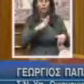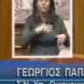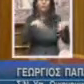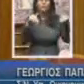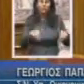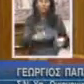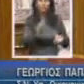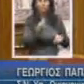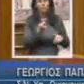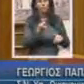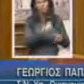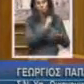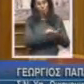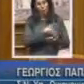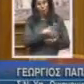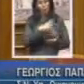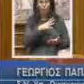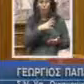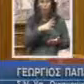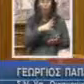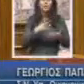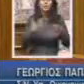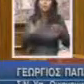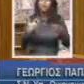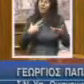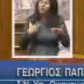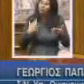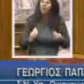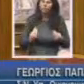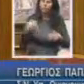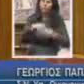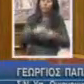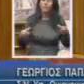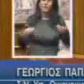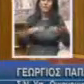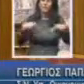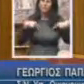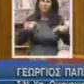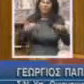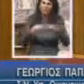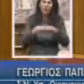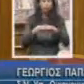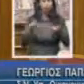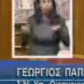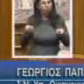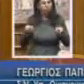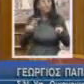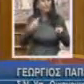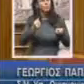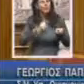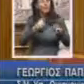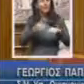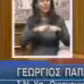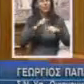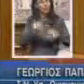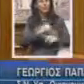και στον κόπο του. Μιας κυβέρνησης που δουλεύει συντονισμένα με σχέδιο, που πιστεύει στη δυναμική και στις δυνατότητες αυτού του τόπου.